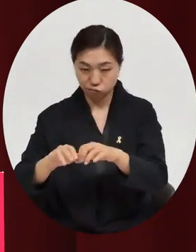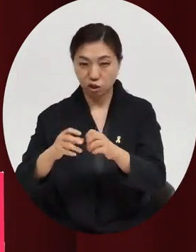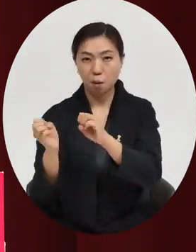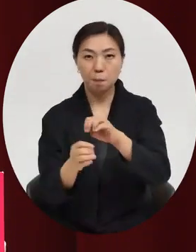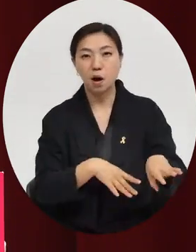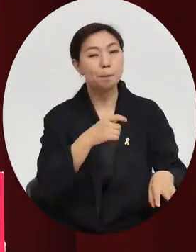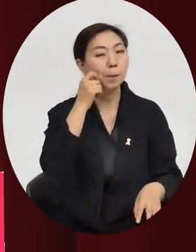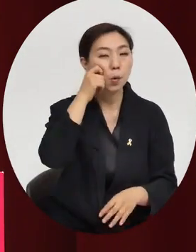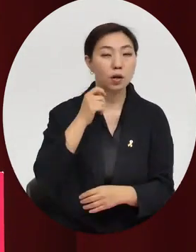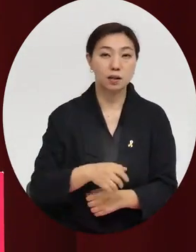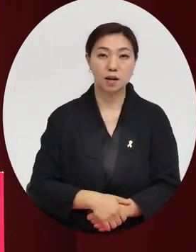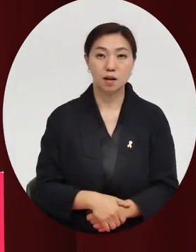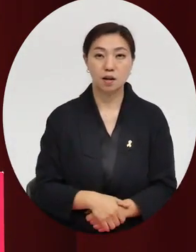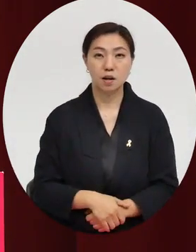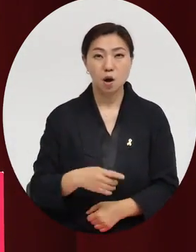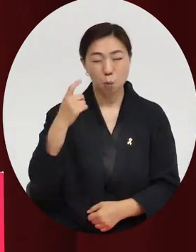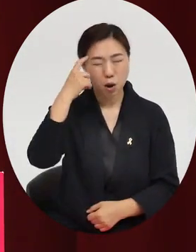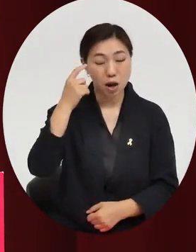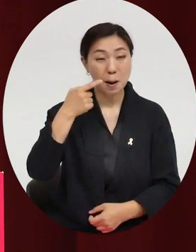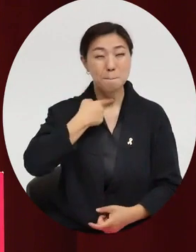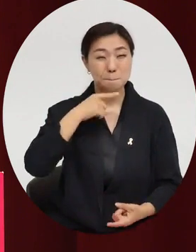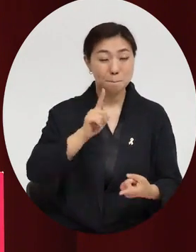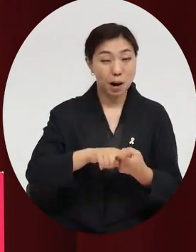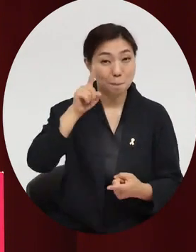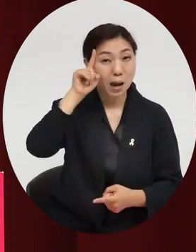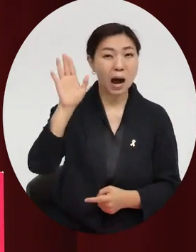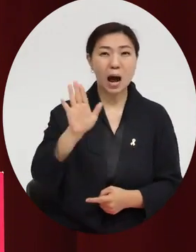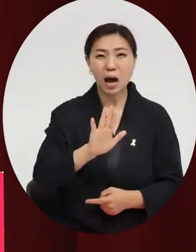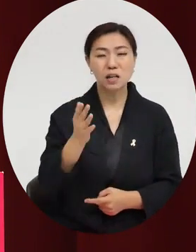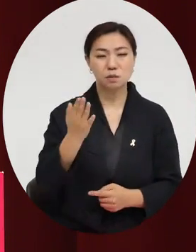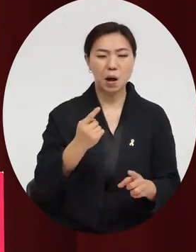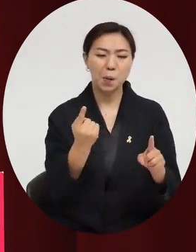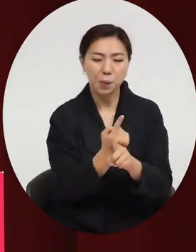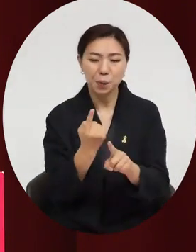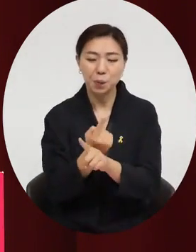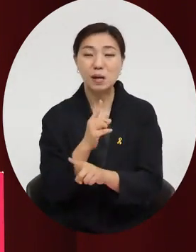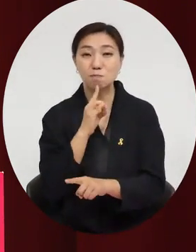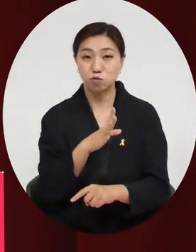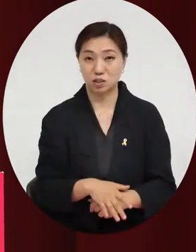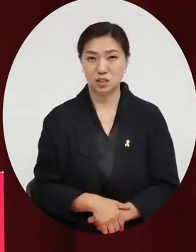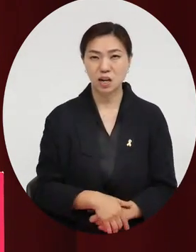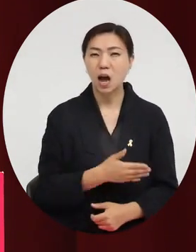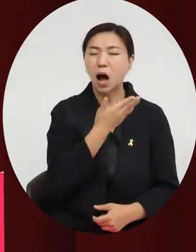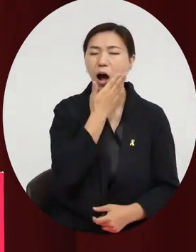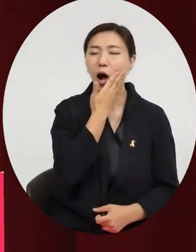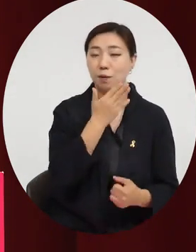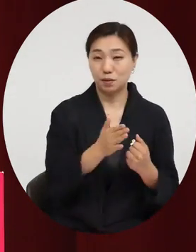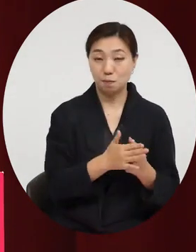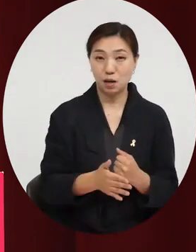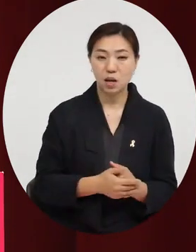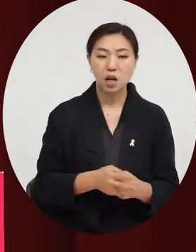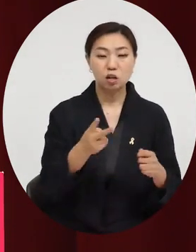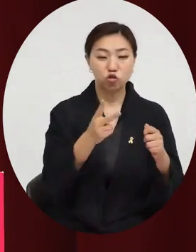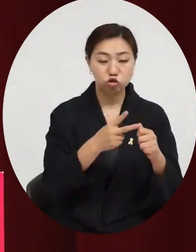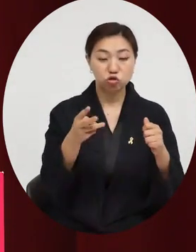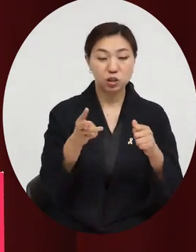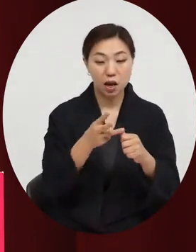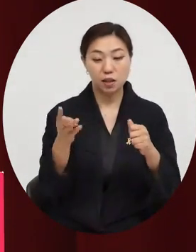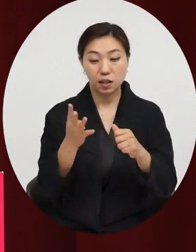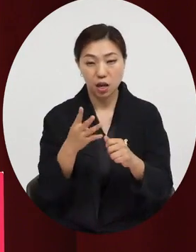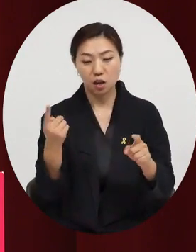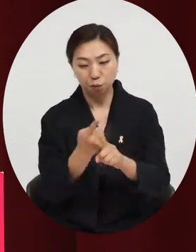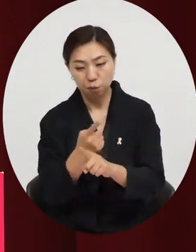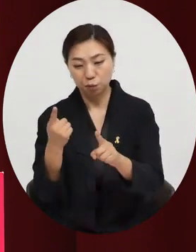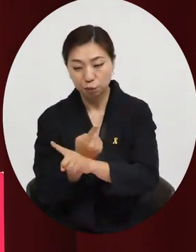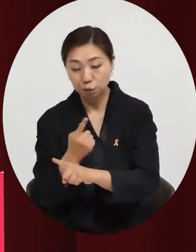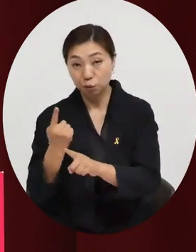버려. 아무리 그게 내 마음에 안 들어도. 고치지. 아까워가지고. 그래 이제 고치고 두번 고치고 세번 고치고 네